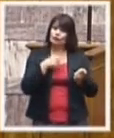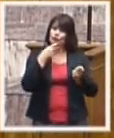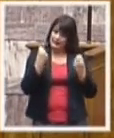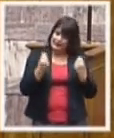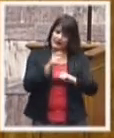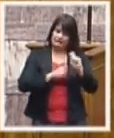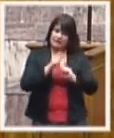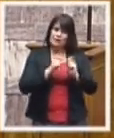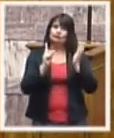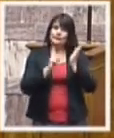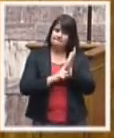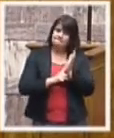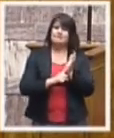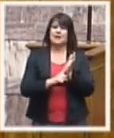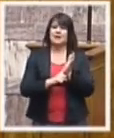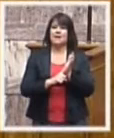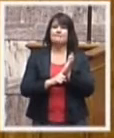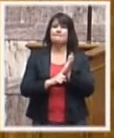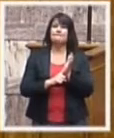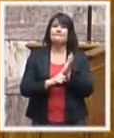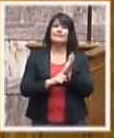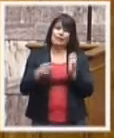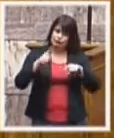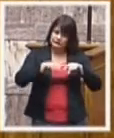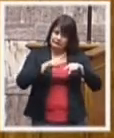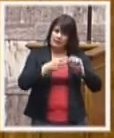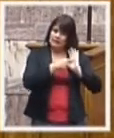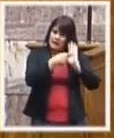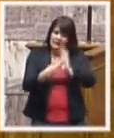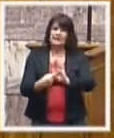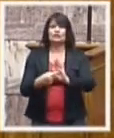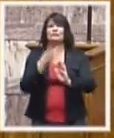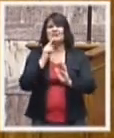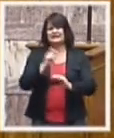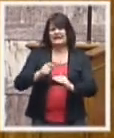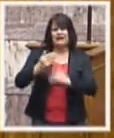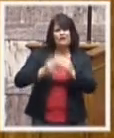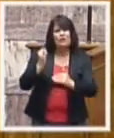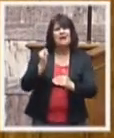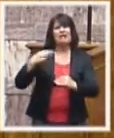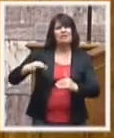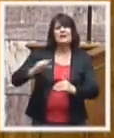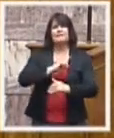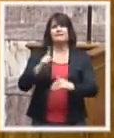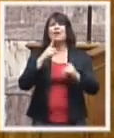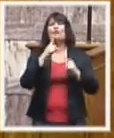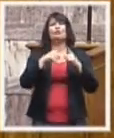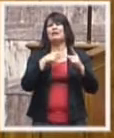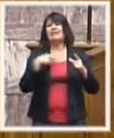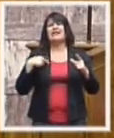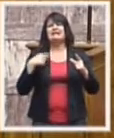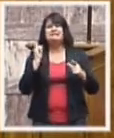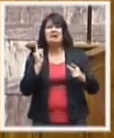να αποτελέσει ένας από τους πυλώνες της θεσμικής οργάνωσης του τουρισμού της Ελλάδας, μακριά από γραφειοκρατίες και τις άλλες αδυναμίες της δημόσιας διοίκησης της χώρας